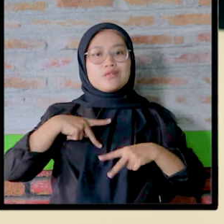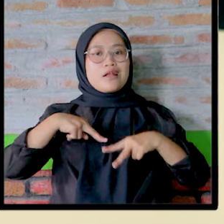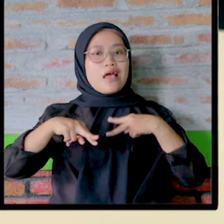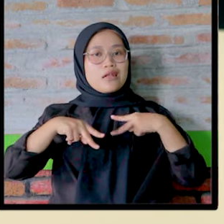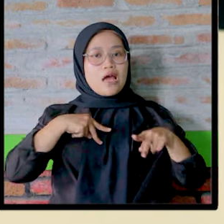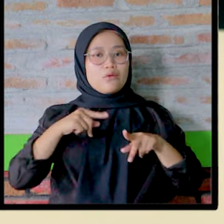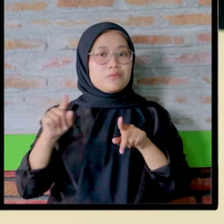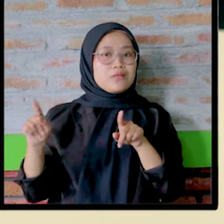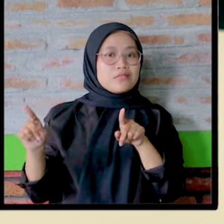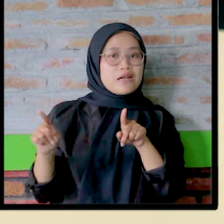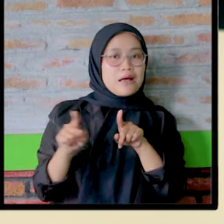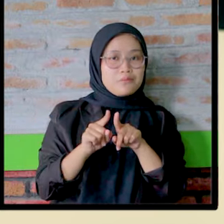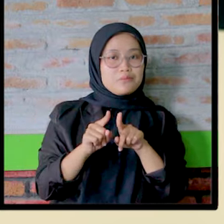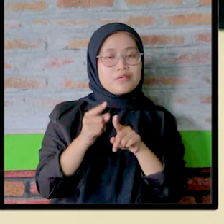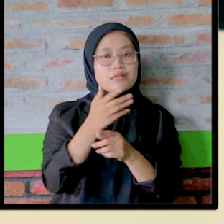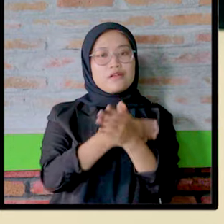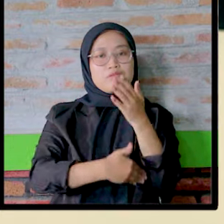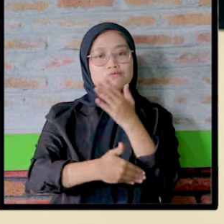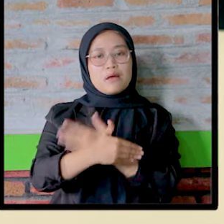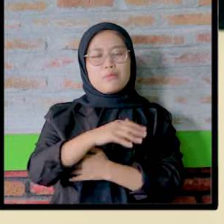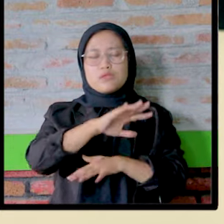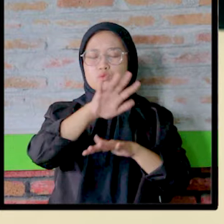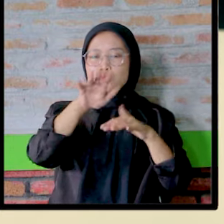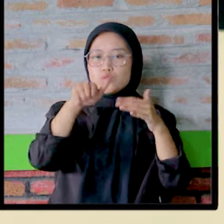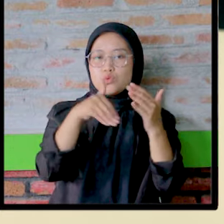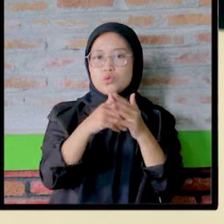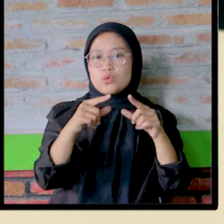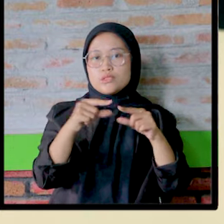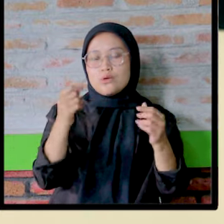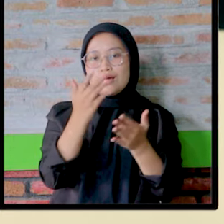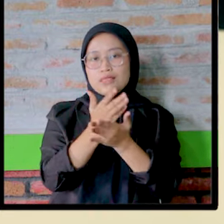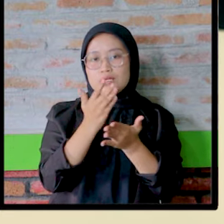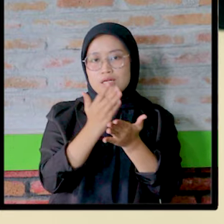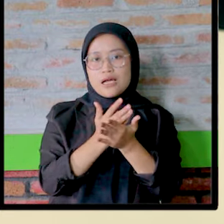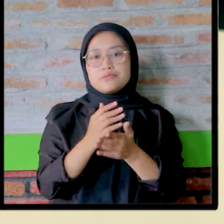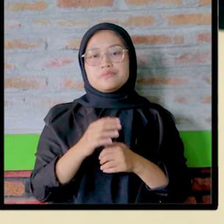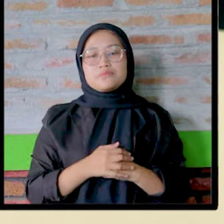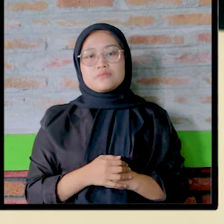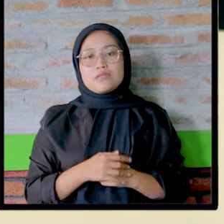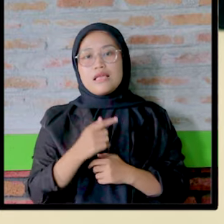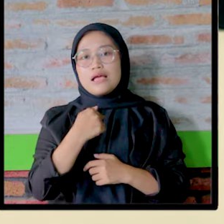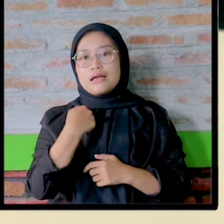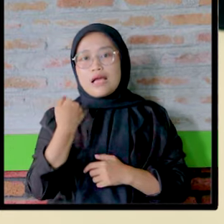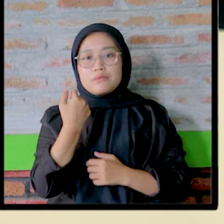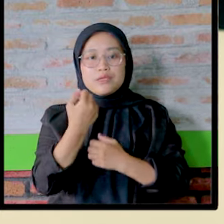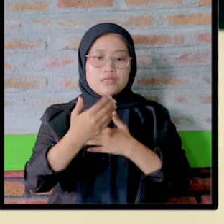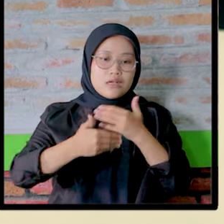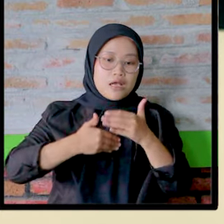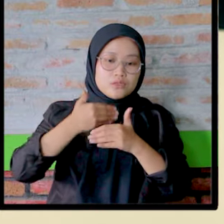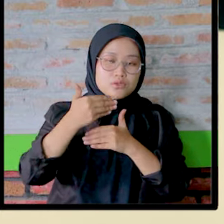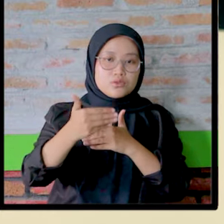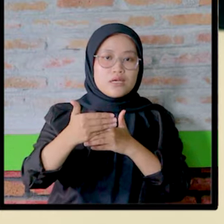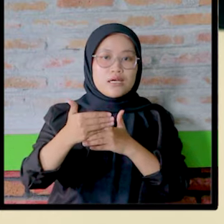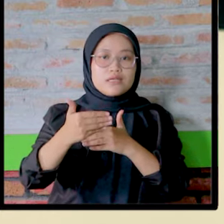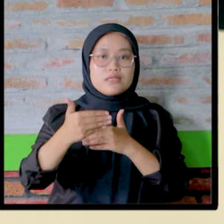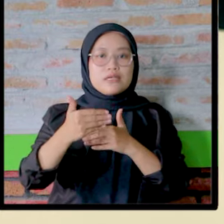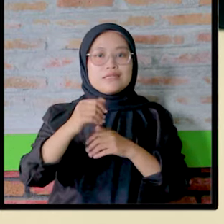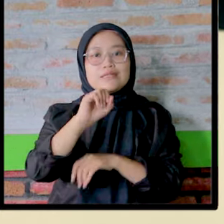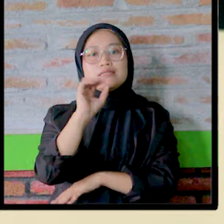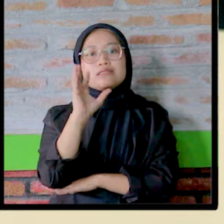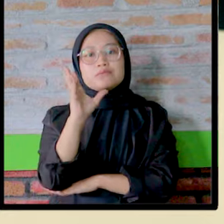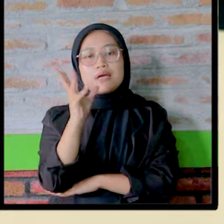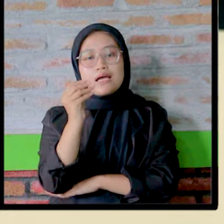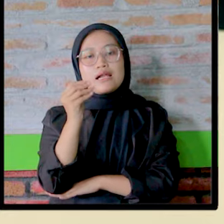paralega seluruh Jawa Tengah pada waktu itu di Temanggung k kudian kita lanjutkan di ee Semarang